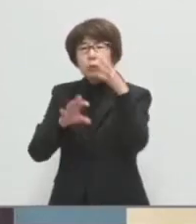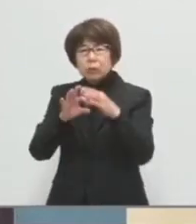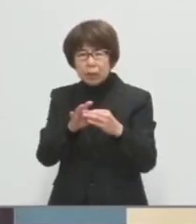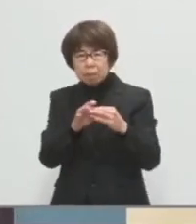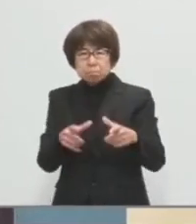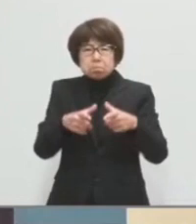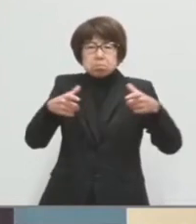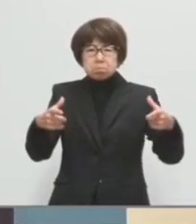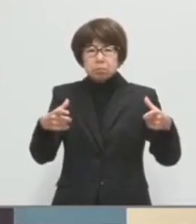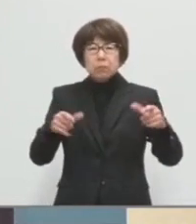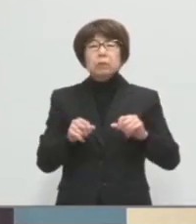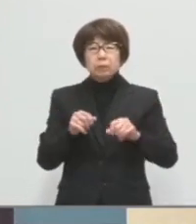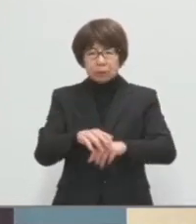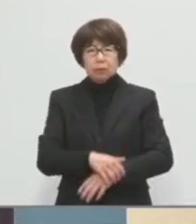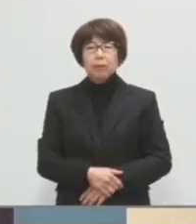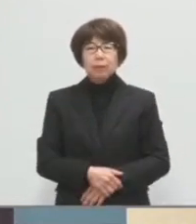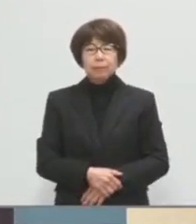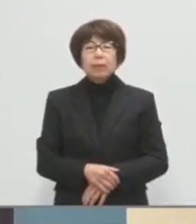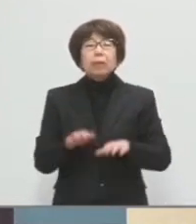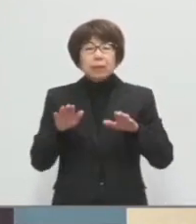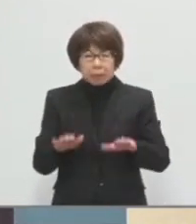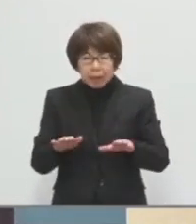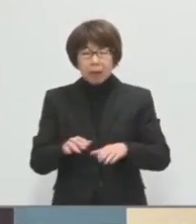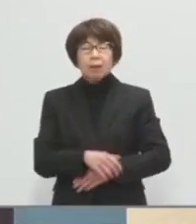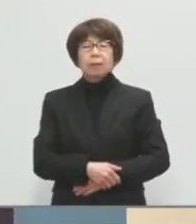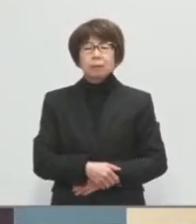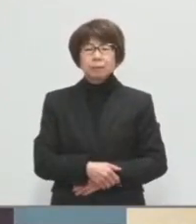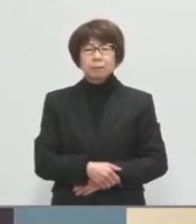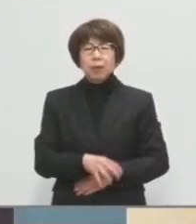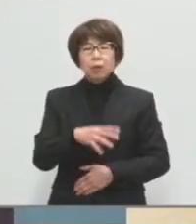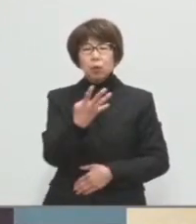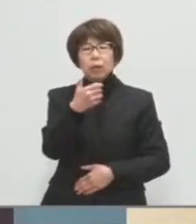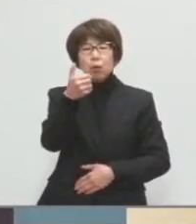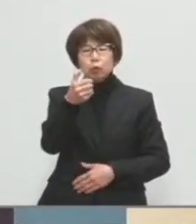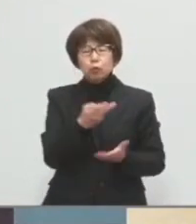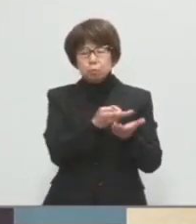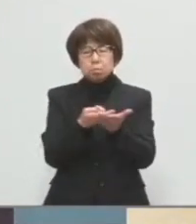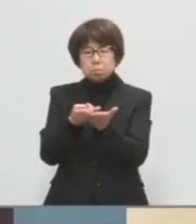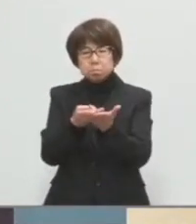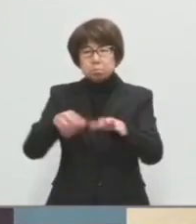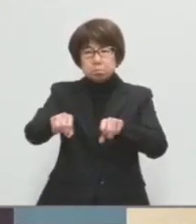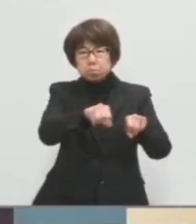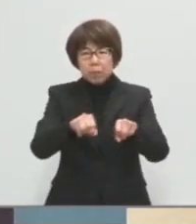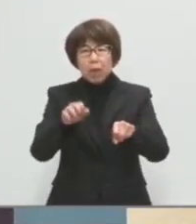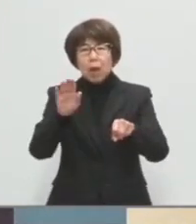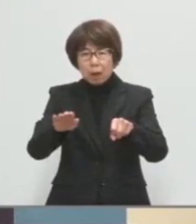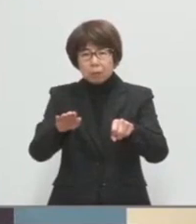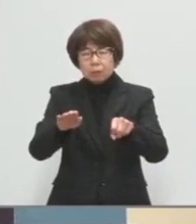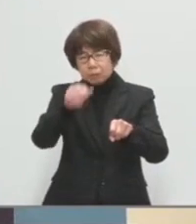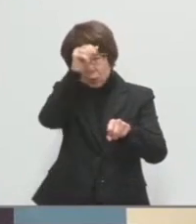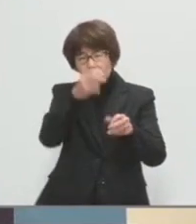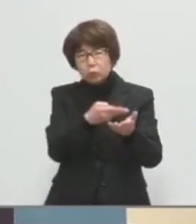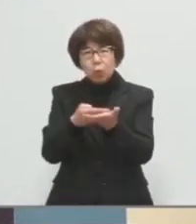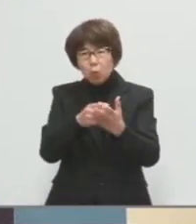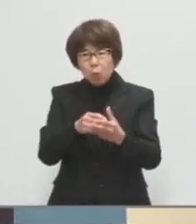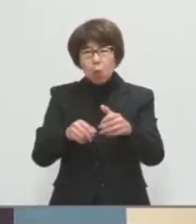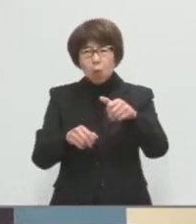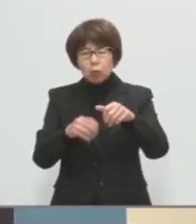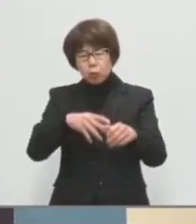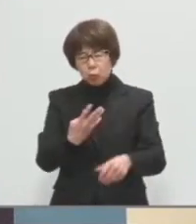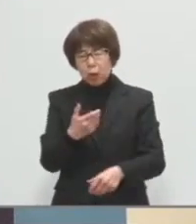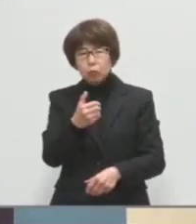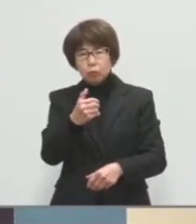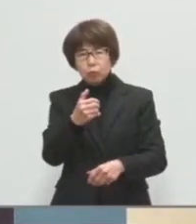いたしますまずは現在450床程度を確保しております病床を500床程度まで